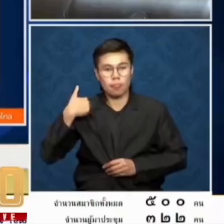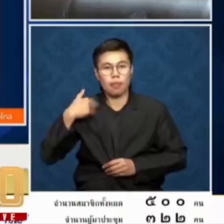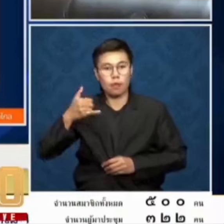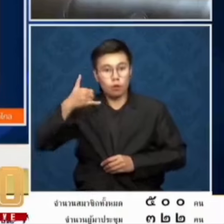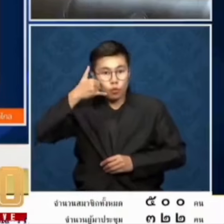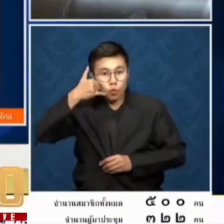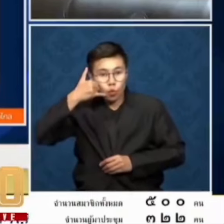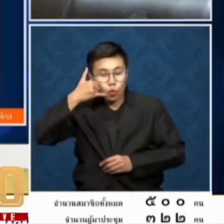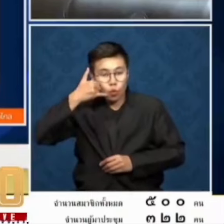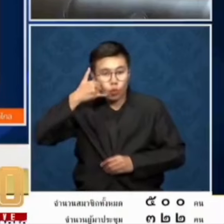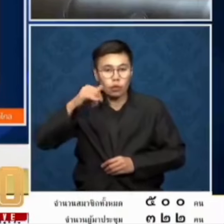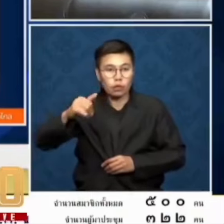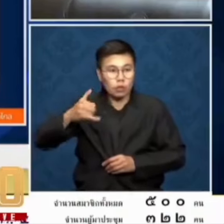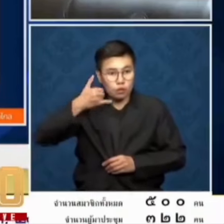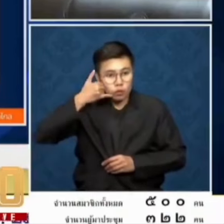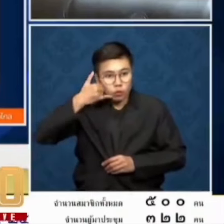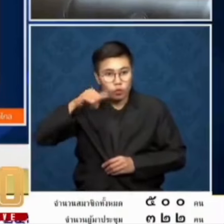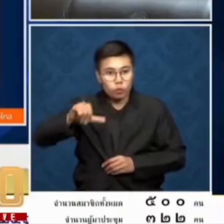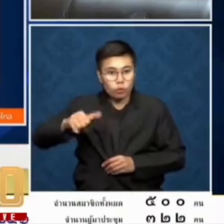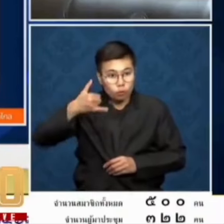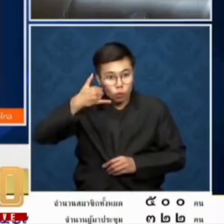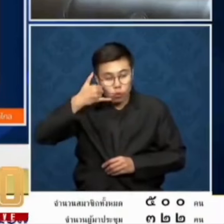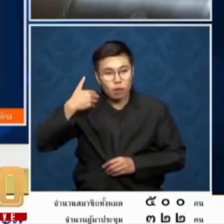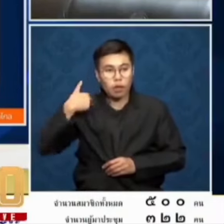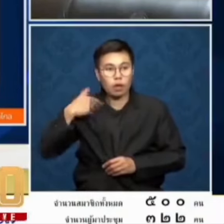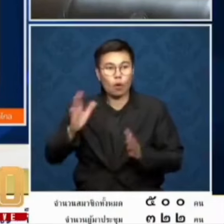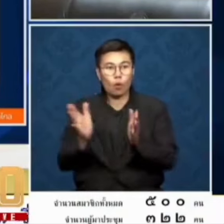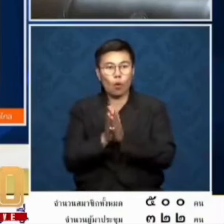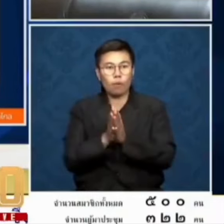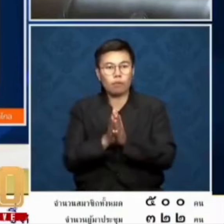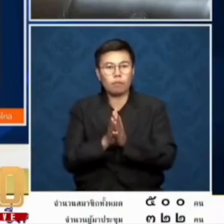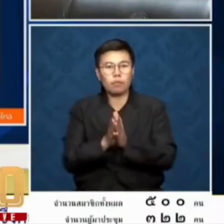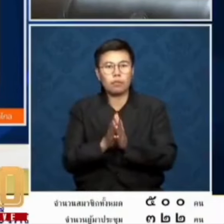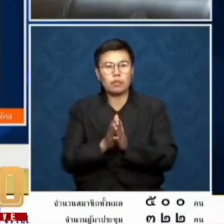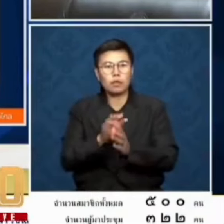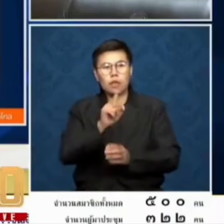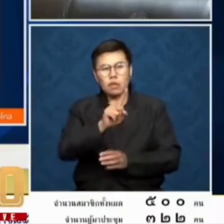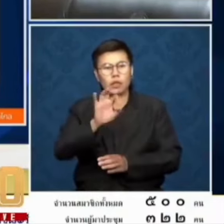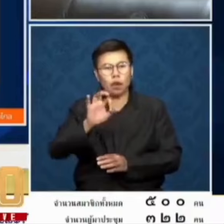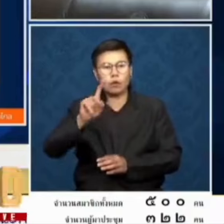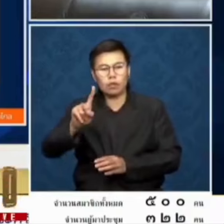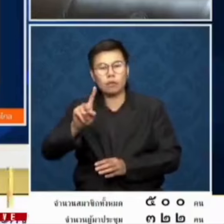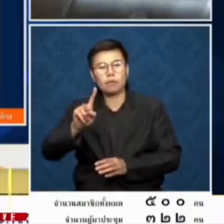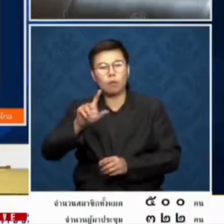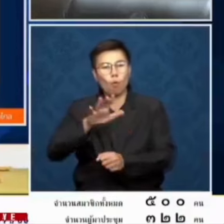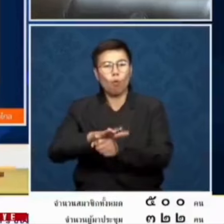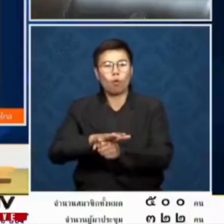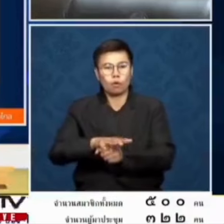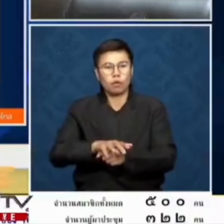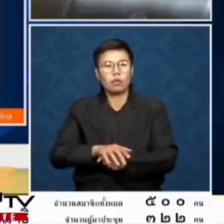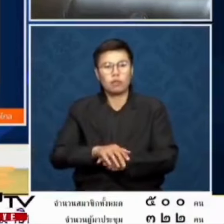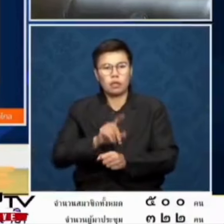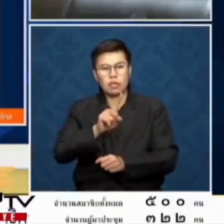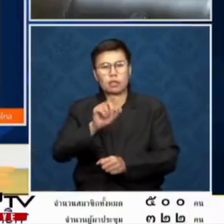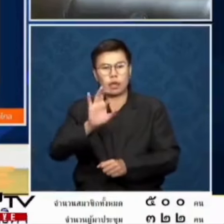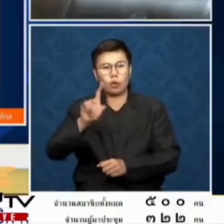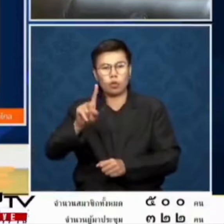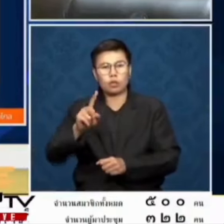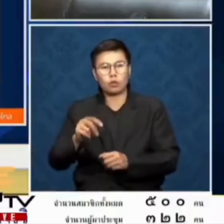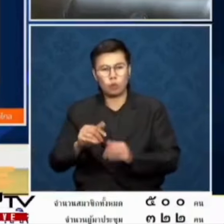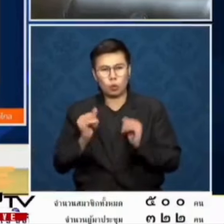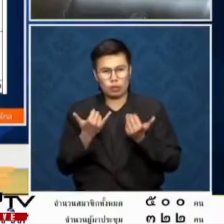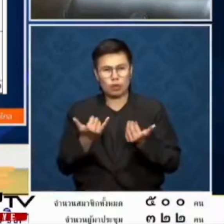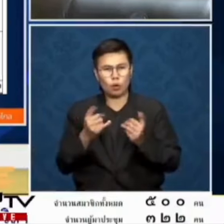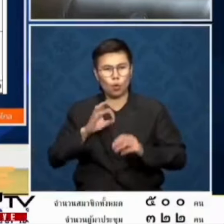อนเตือนภัยจำนวนมากมันไม่ได้ช่วยแก้ปัญหาเราควรจะต้องรวมศูนย์ให้เป็นเบอร์เดียวดีไหมคะแล้วค่อยกระจายไปตอนนี้คือแค่191เนี่ยก็ยังต้องกลัวนะคะถัด